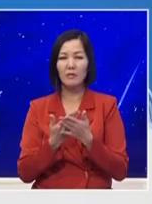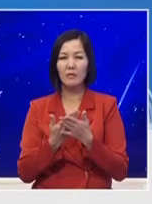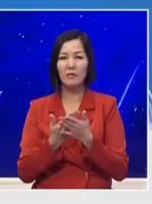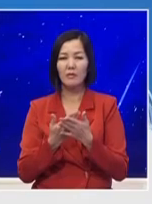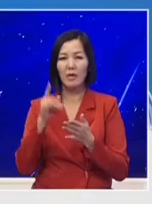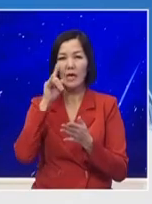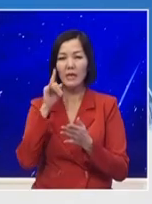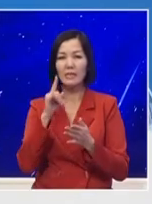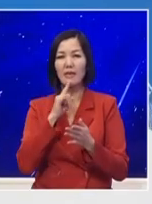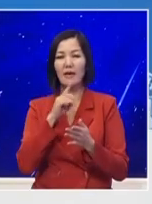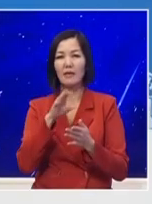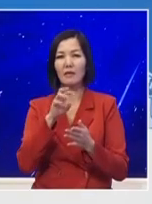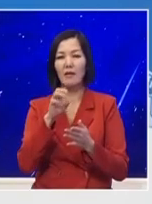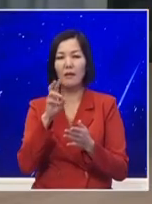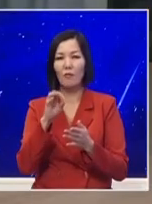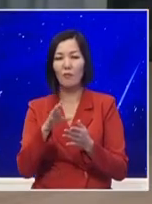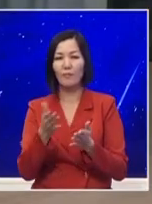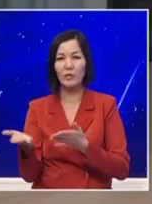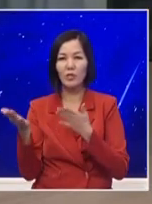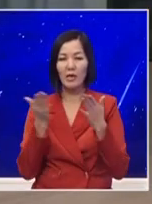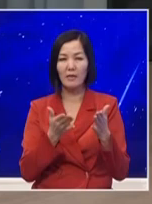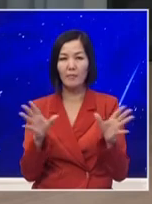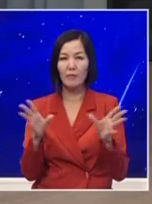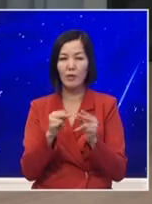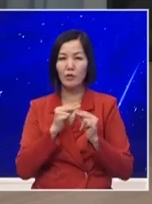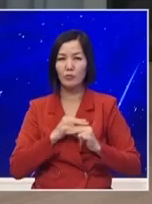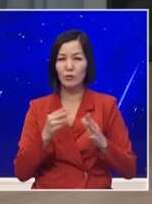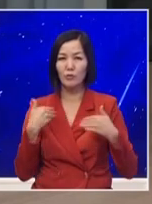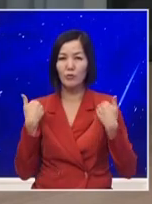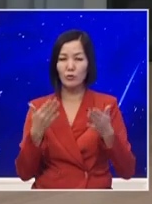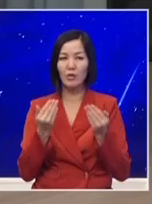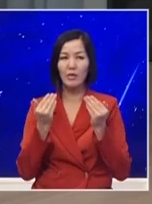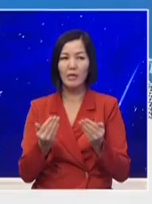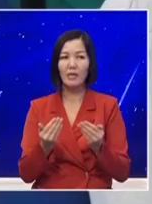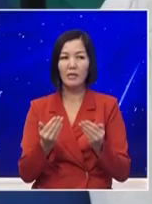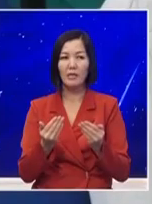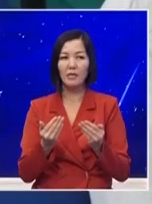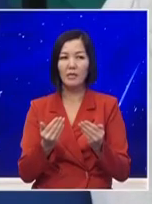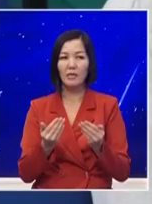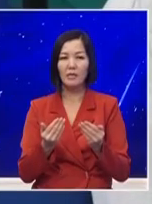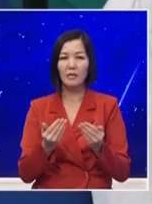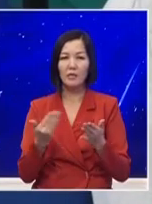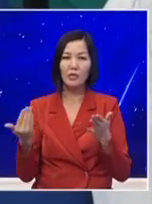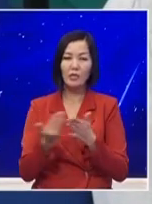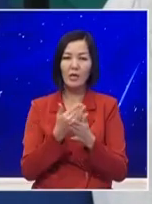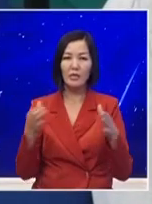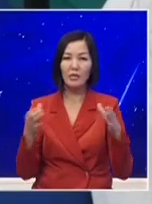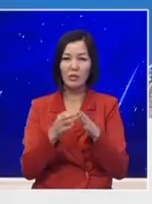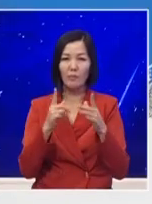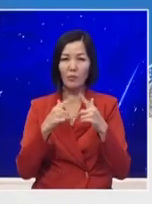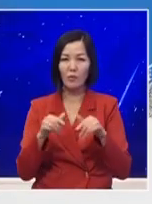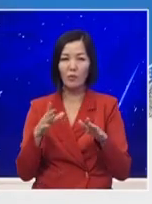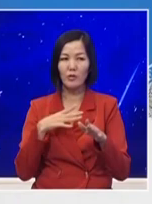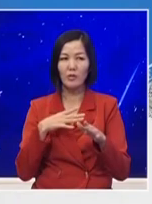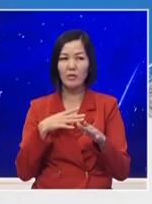Қазақтелеком қызметкерлерін шақырған болатын. Олар қазір жаңадан шкаф дейді ме, сондай